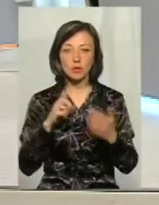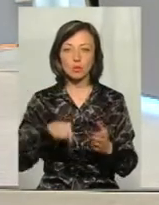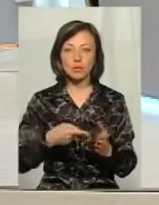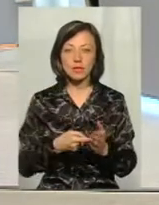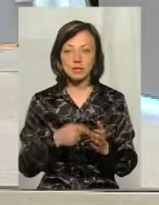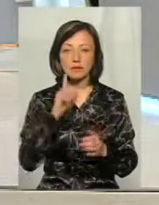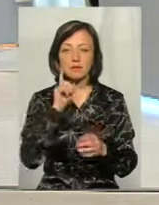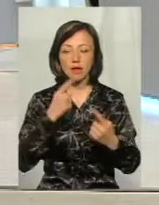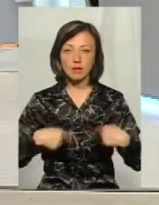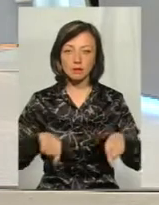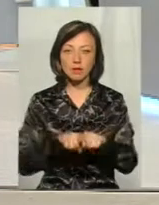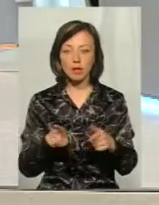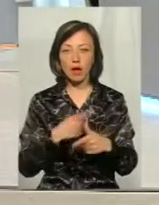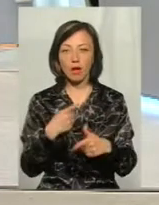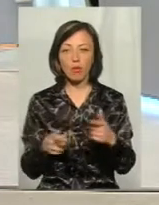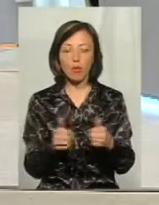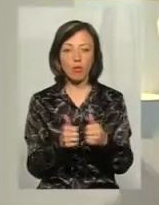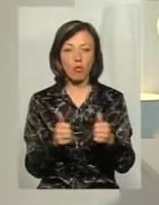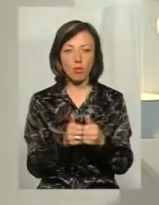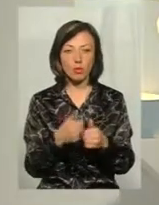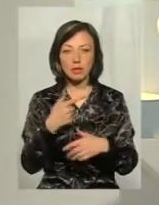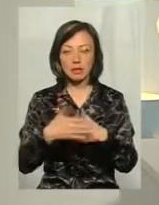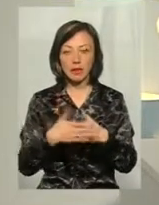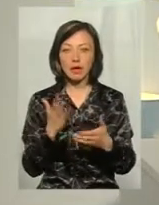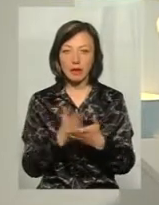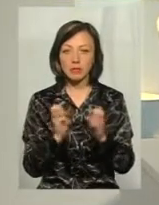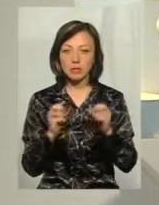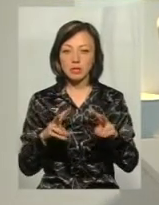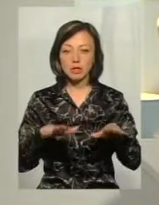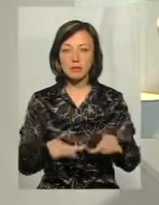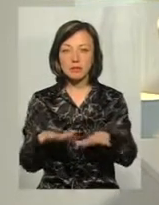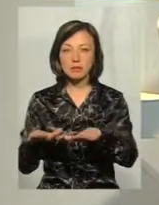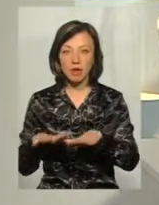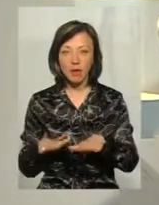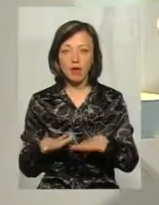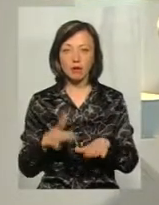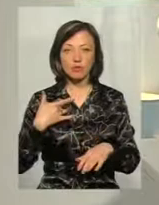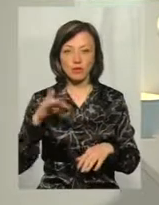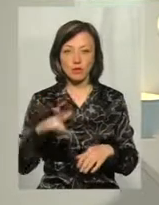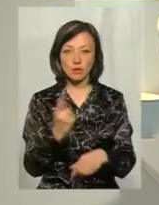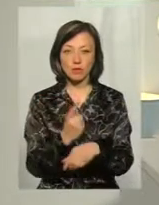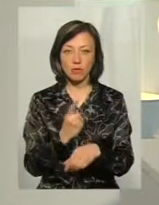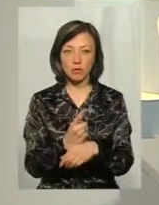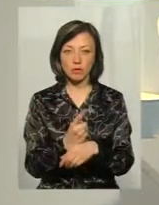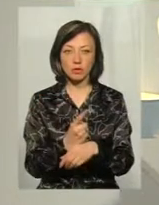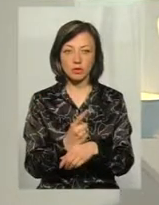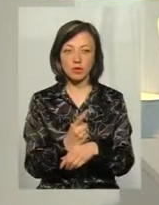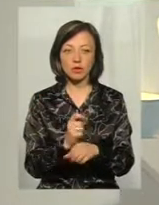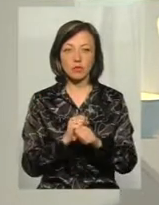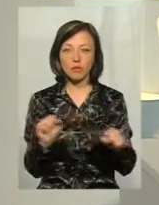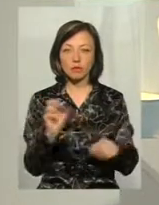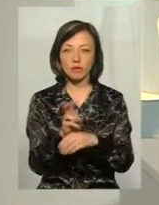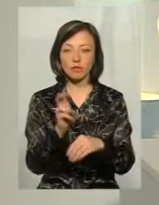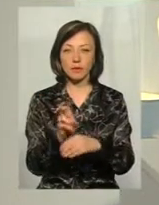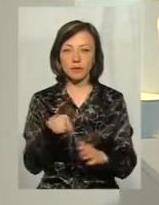у зелених зонах або десь поруч недалеко, чи є небезпечні ділянки, в яких суворо заборонено і не можна